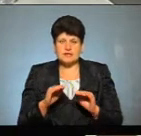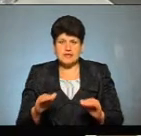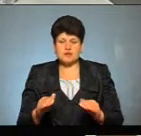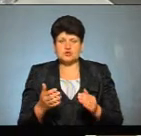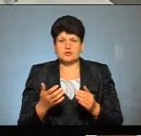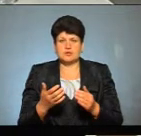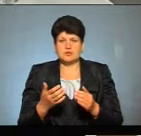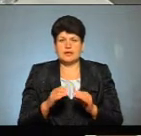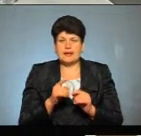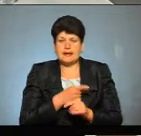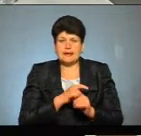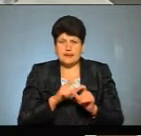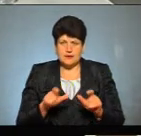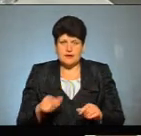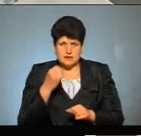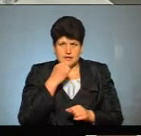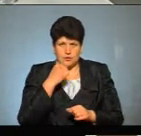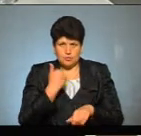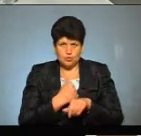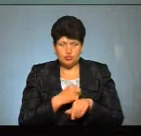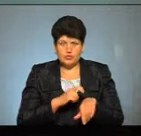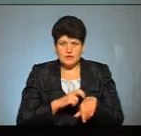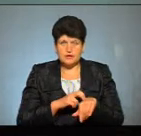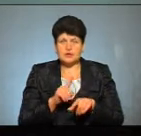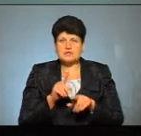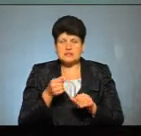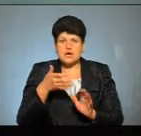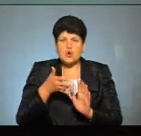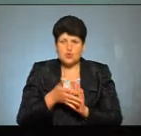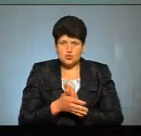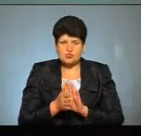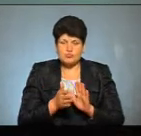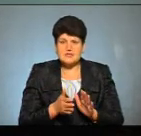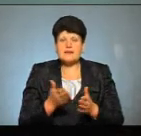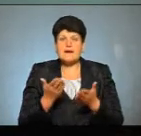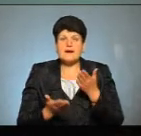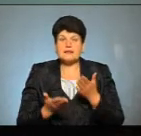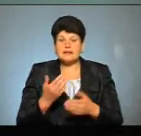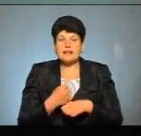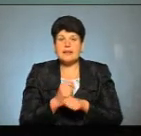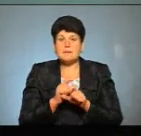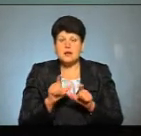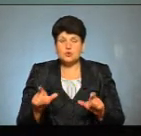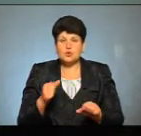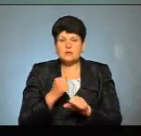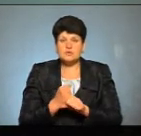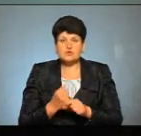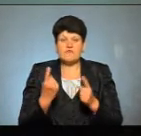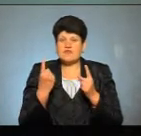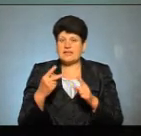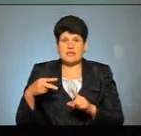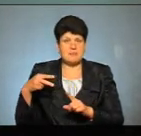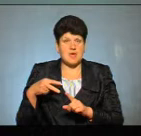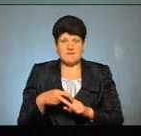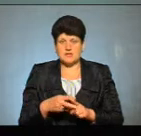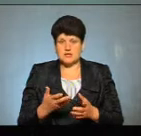теж вдячні головному лікарю за розуміння. Але лабораторія працює з великим